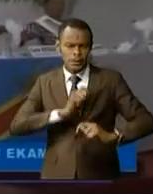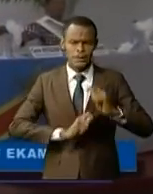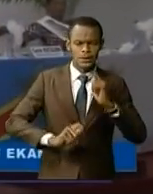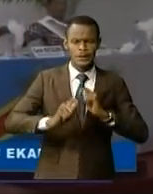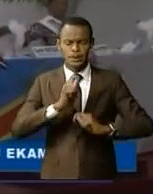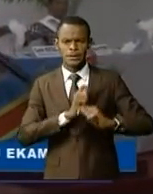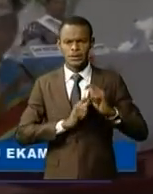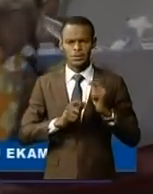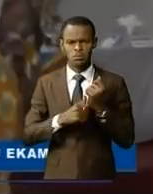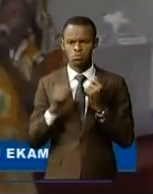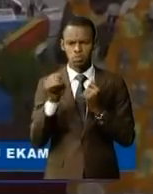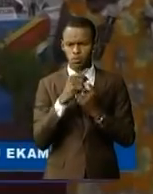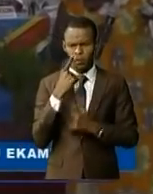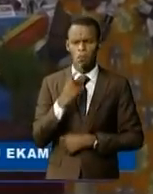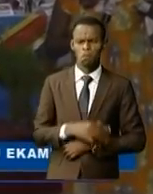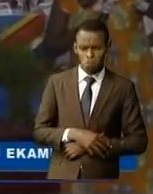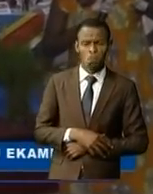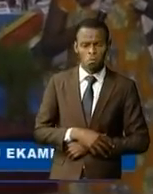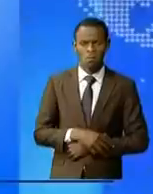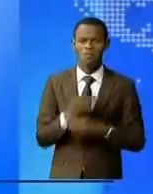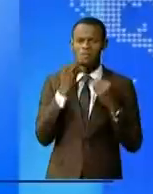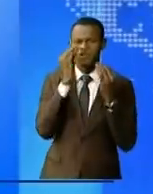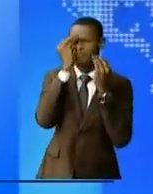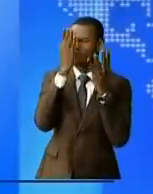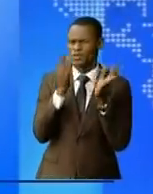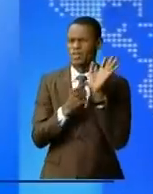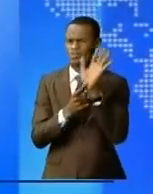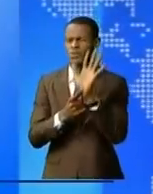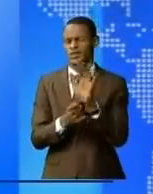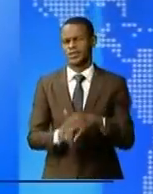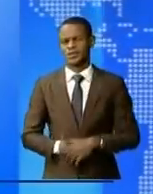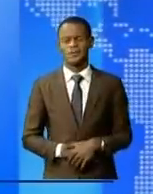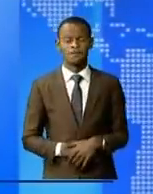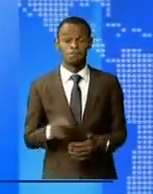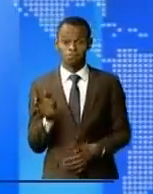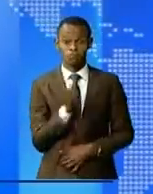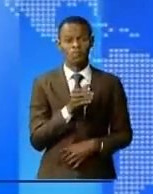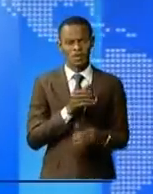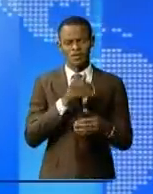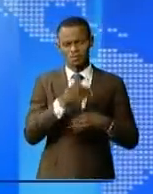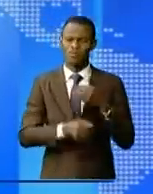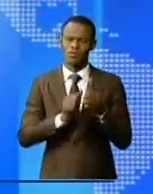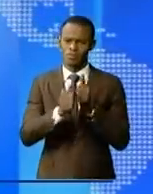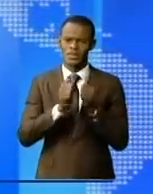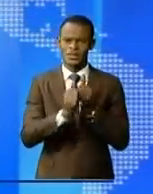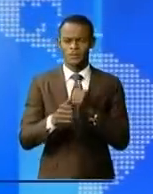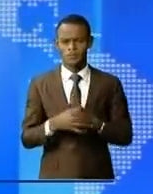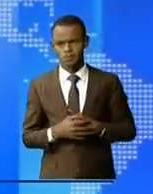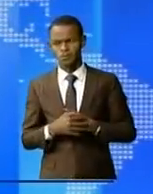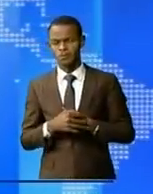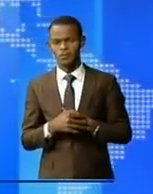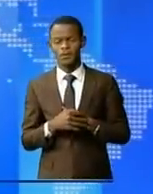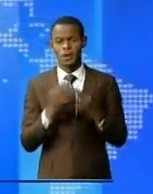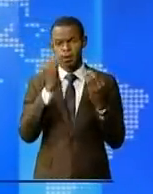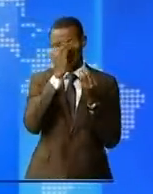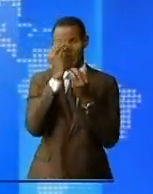cette journée pour mieux passer le message au public. Amorçons à présent le tour de l'actu à travers